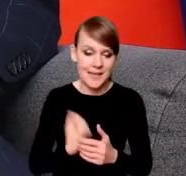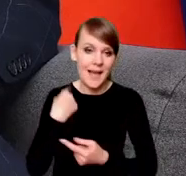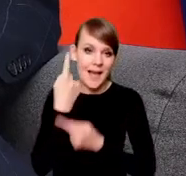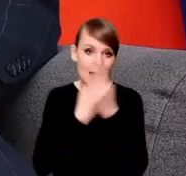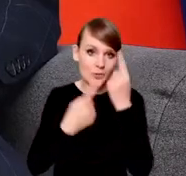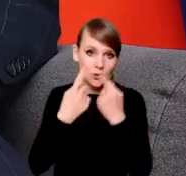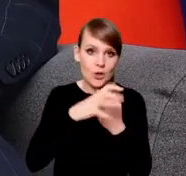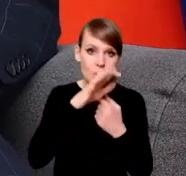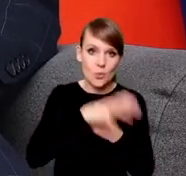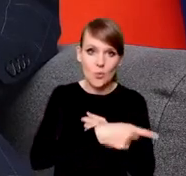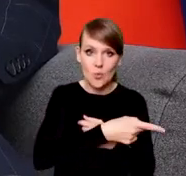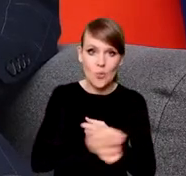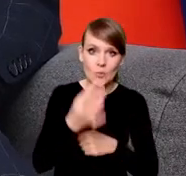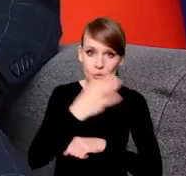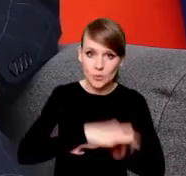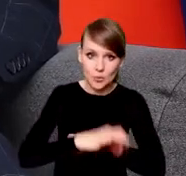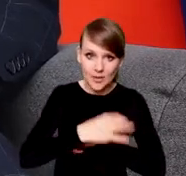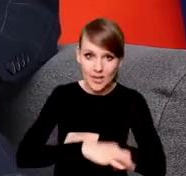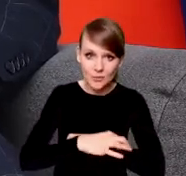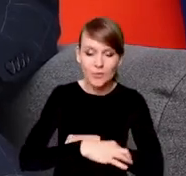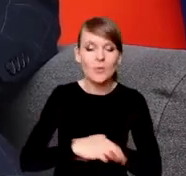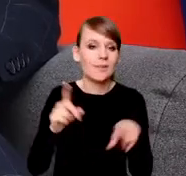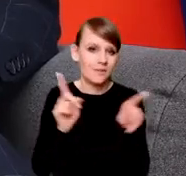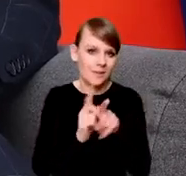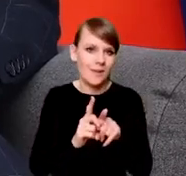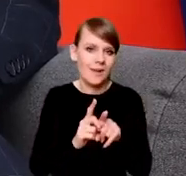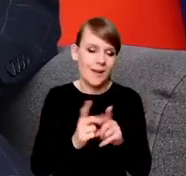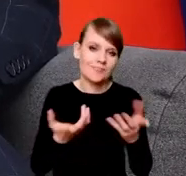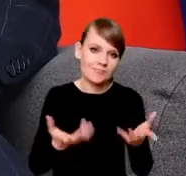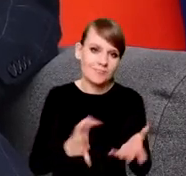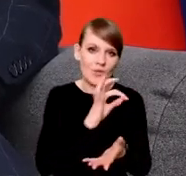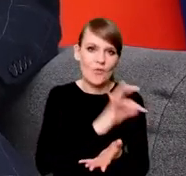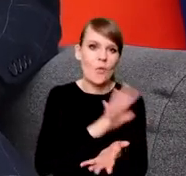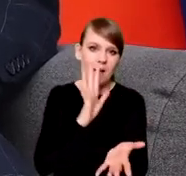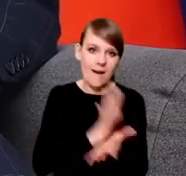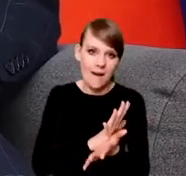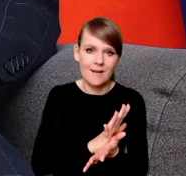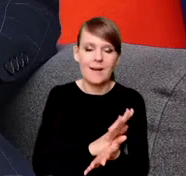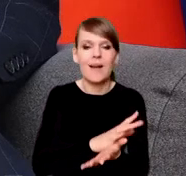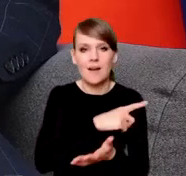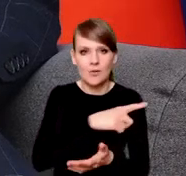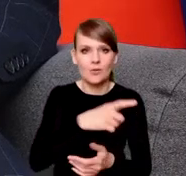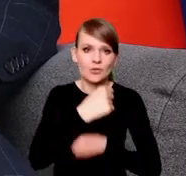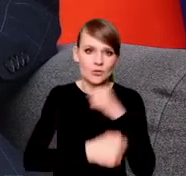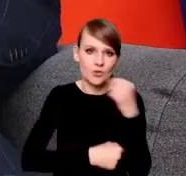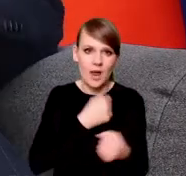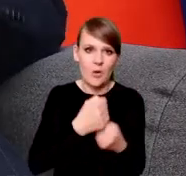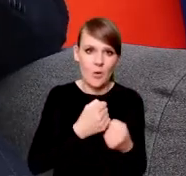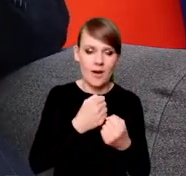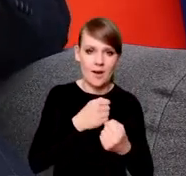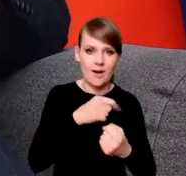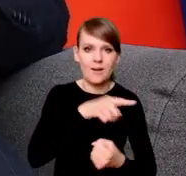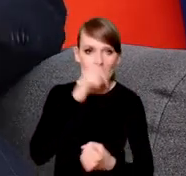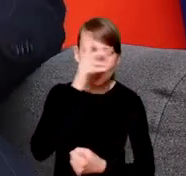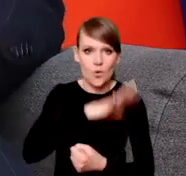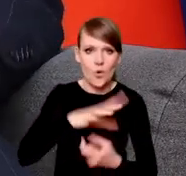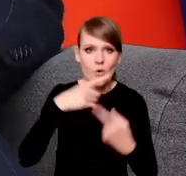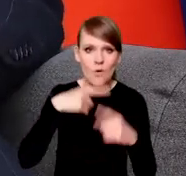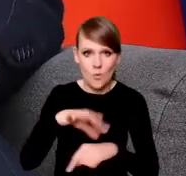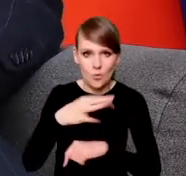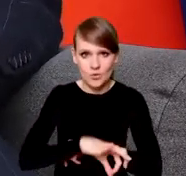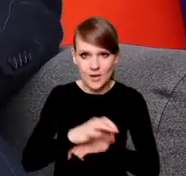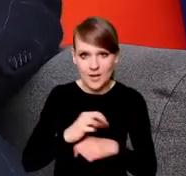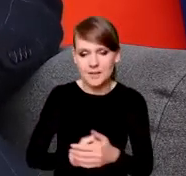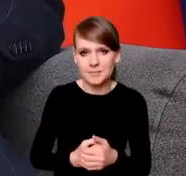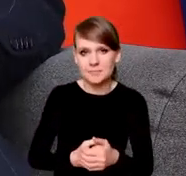studenckie również w bardzo charakterystyczny sposób działa w ramach społecznej odpowiedzialności uczelni. Dla mnie